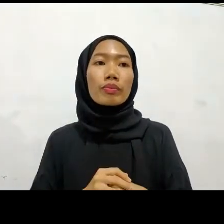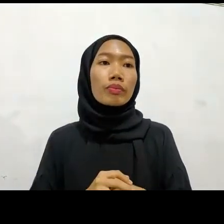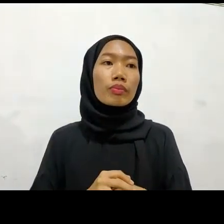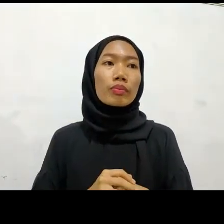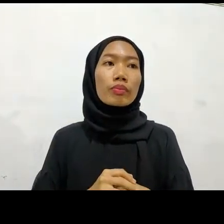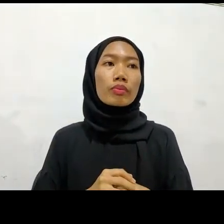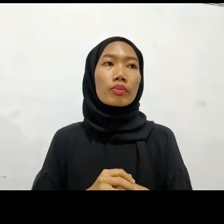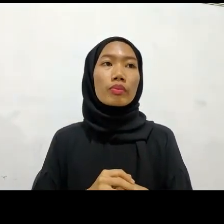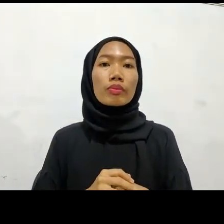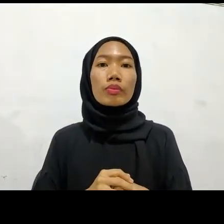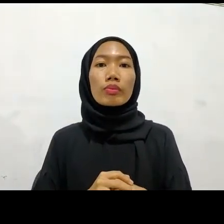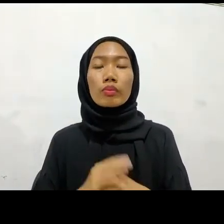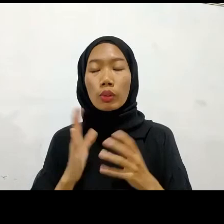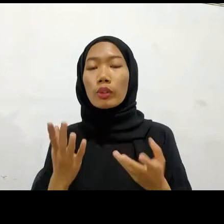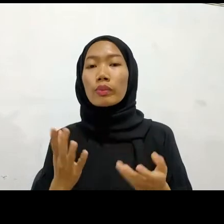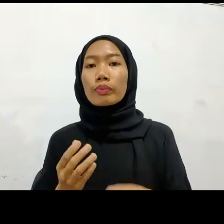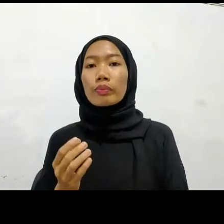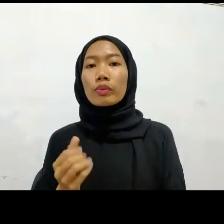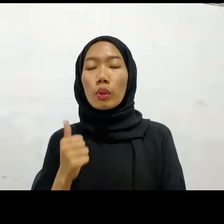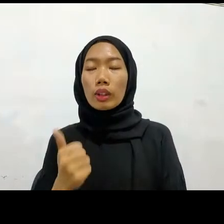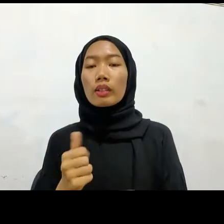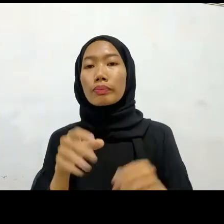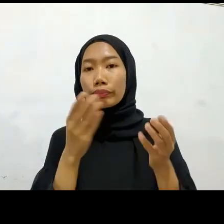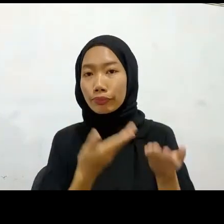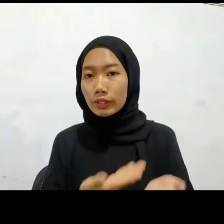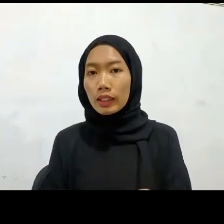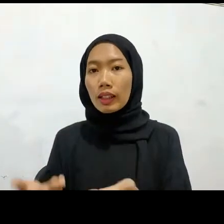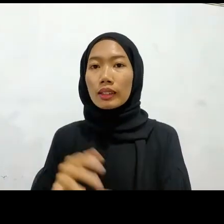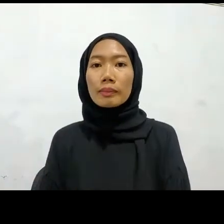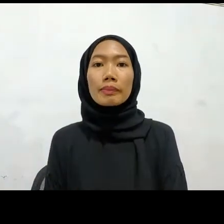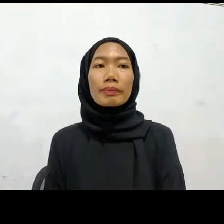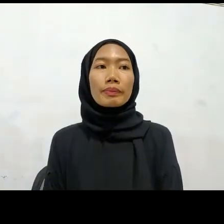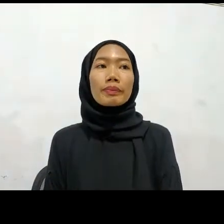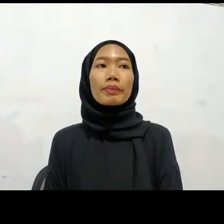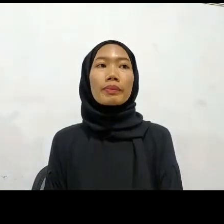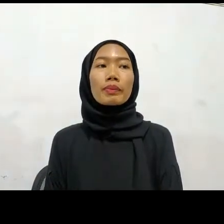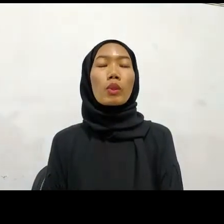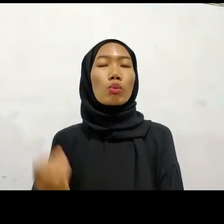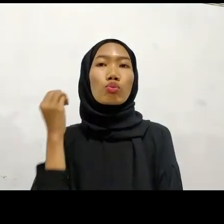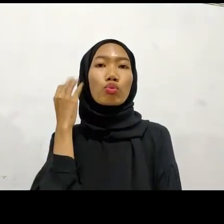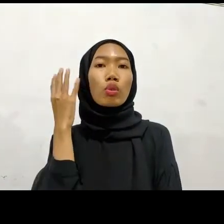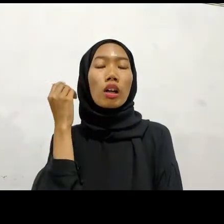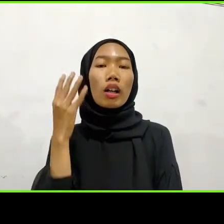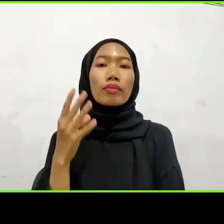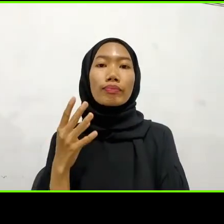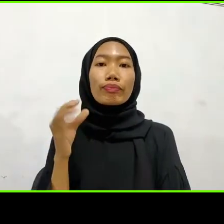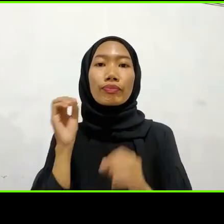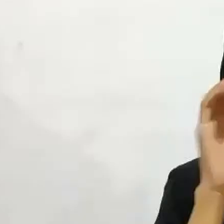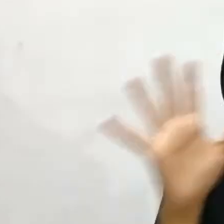Ya, silakan Mas. Halo, suara saya terdengar? Terdengar Mas, terdengar. Ya, silakan Mas.